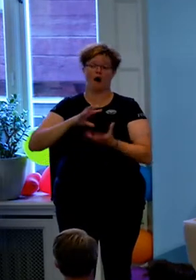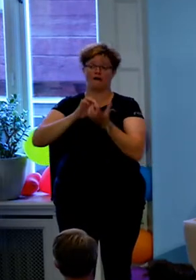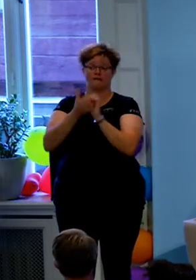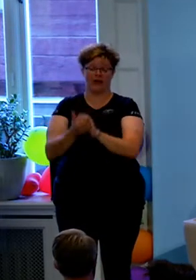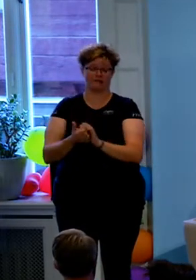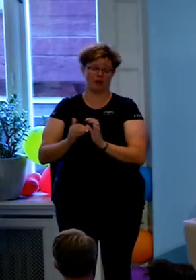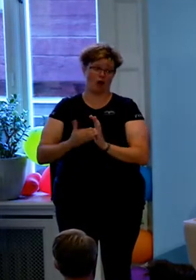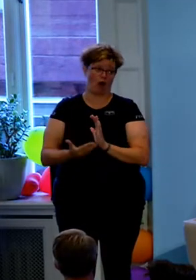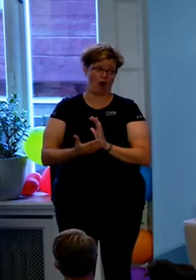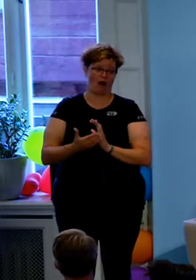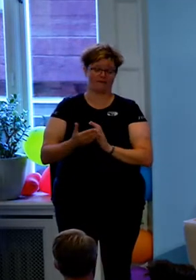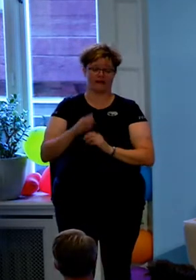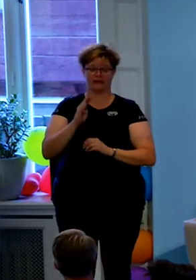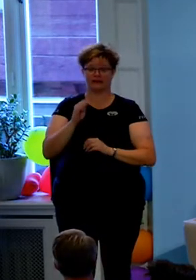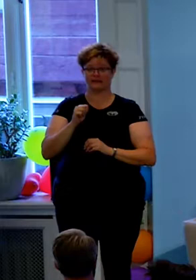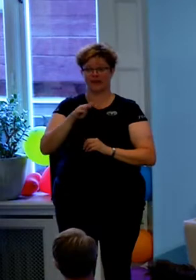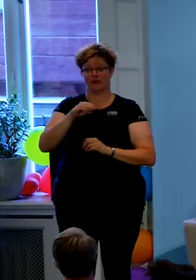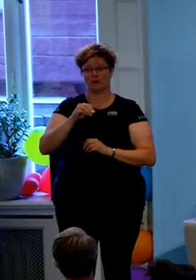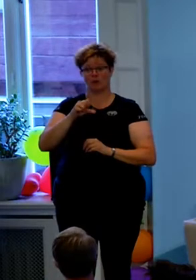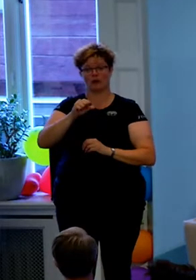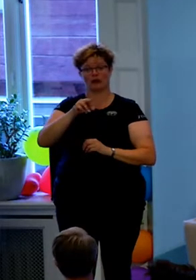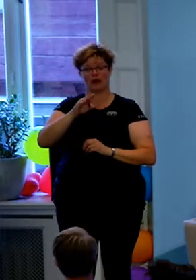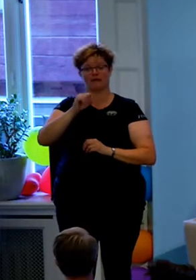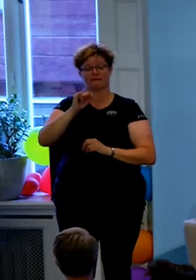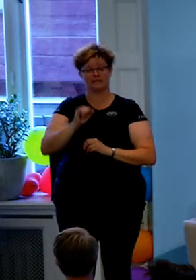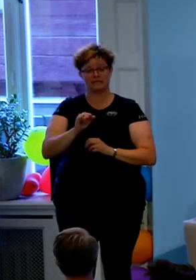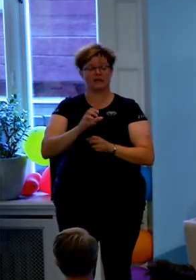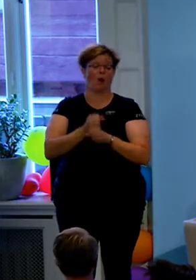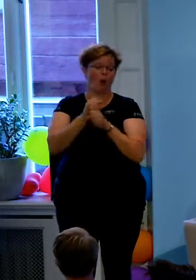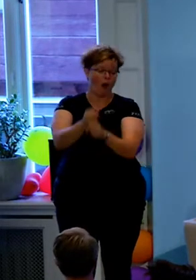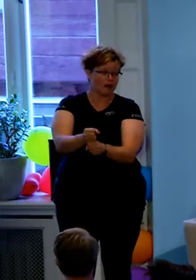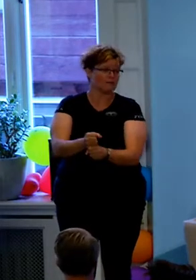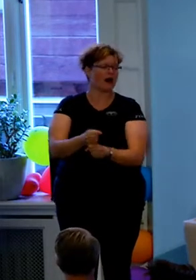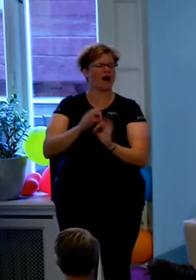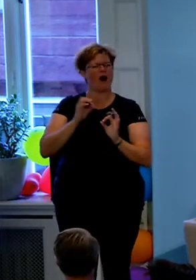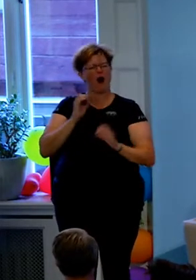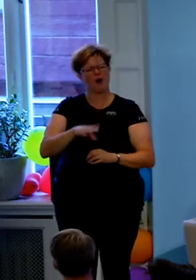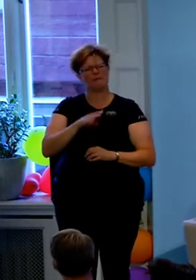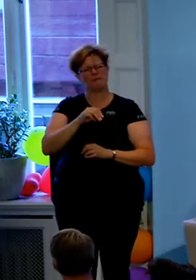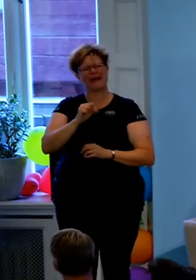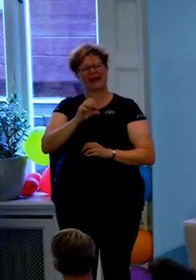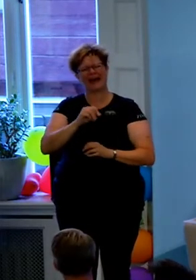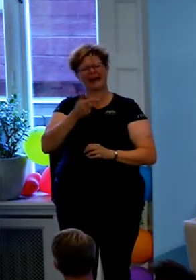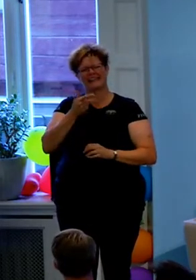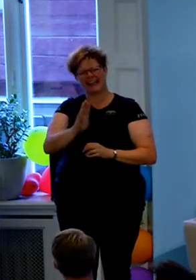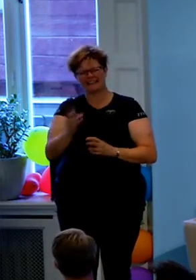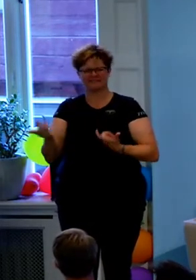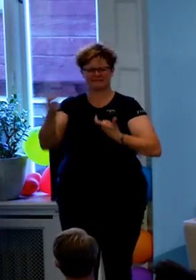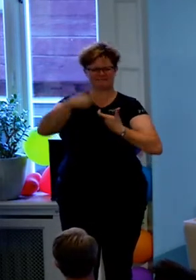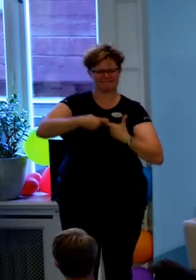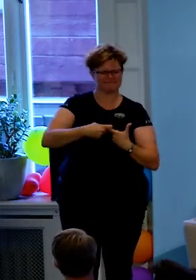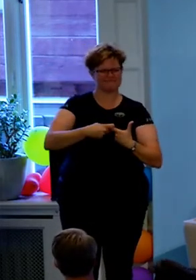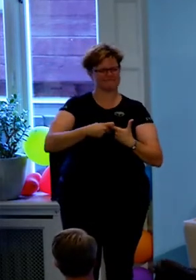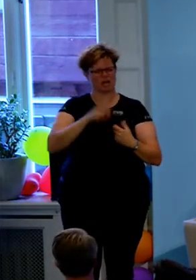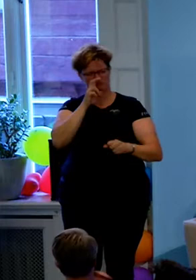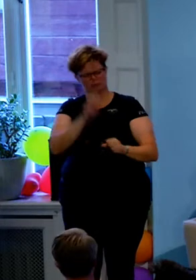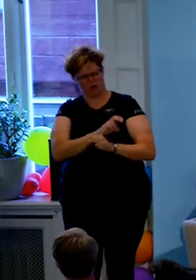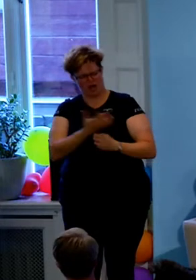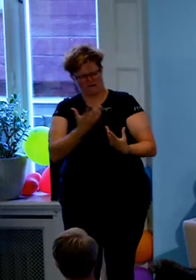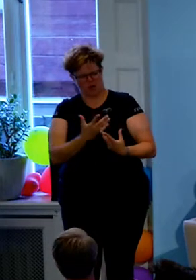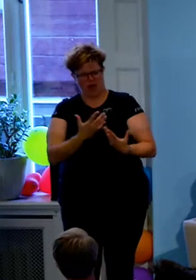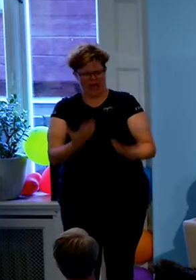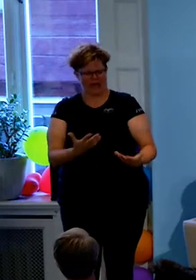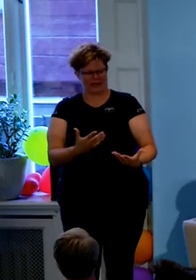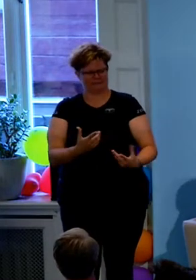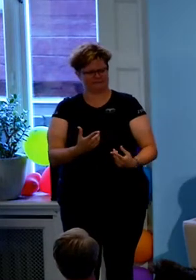förändring av demografiska kurvor, hållbarhet. Om vi nu tar in megatrenderna, om vi tar in de här spaningarna, vad kommer vara